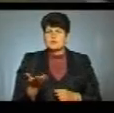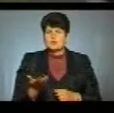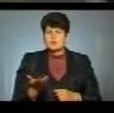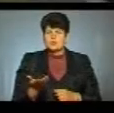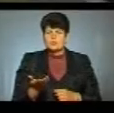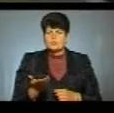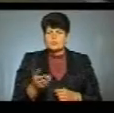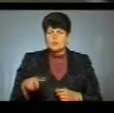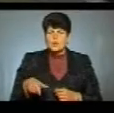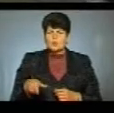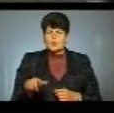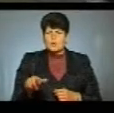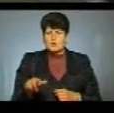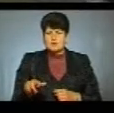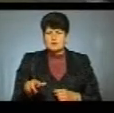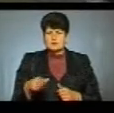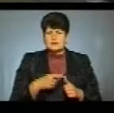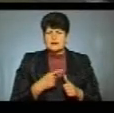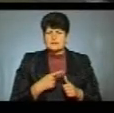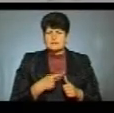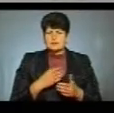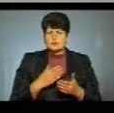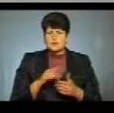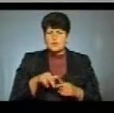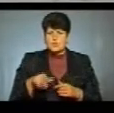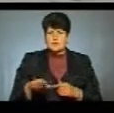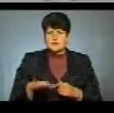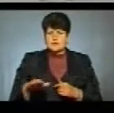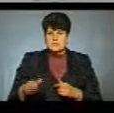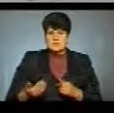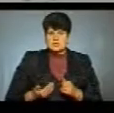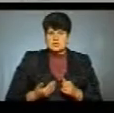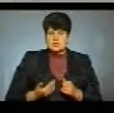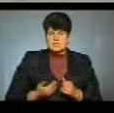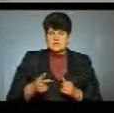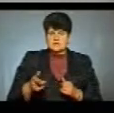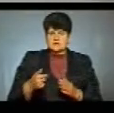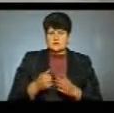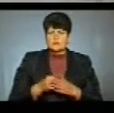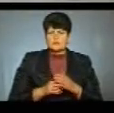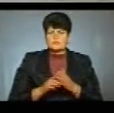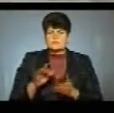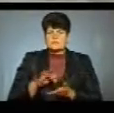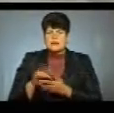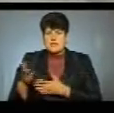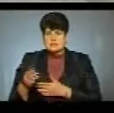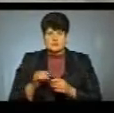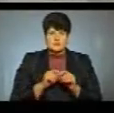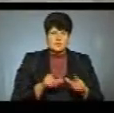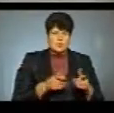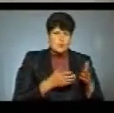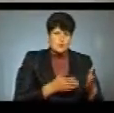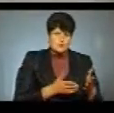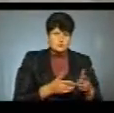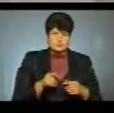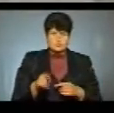по якому тротуарі названому проходять школярі, жителі до центру чи до школи. Ну, в принципі,